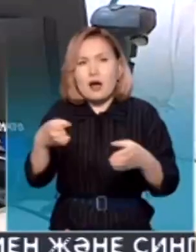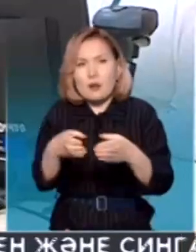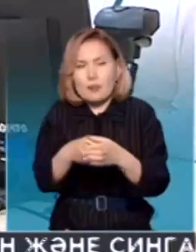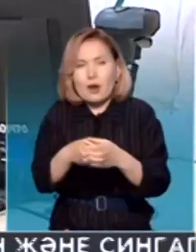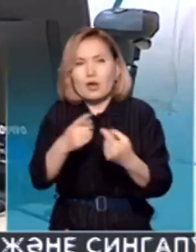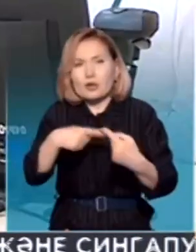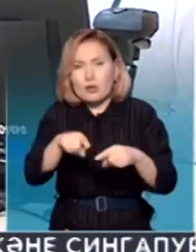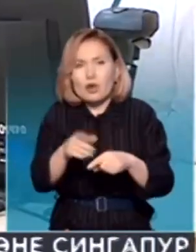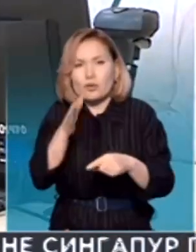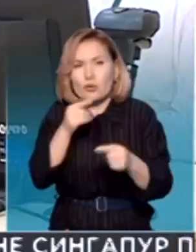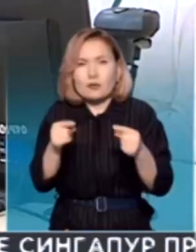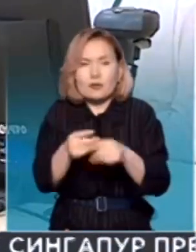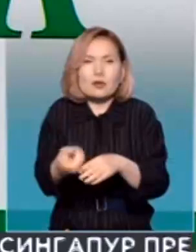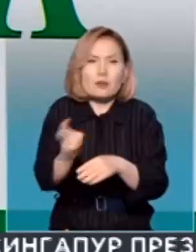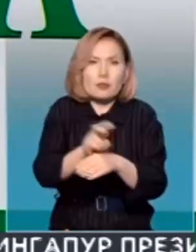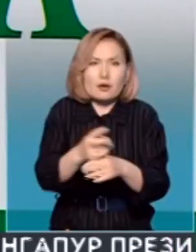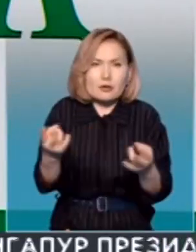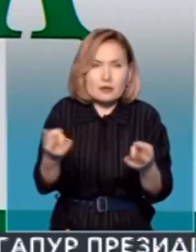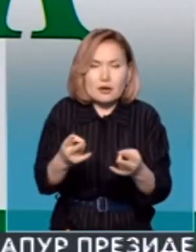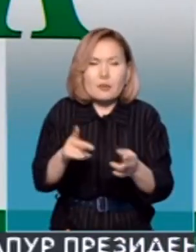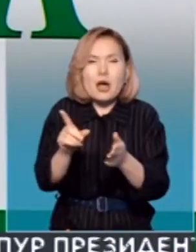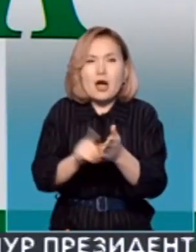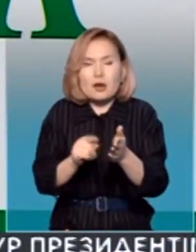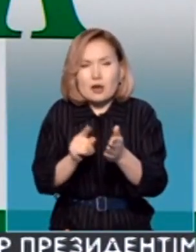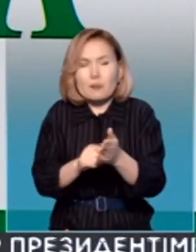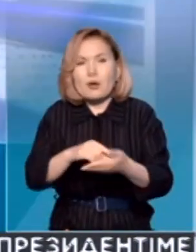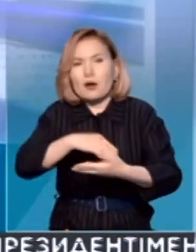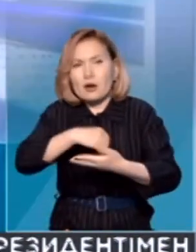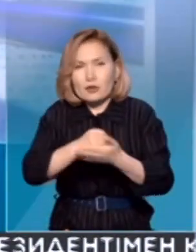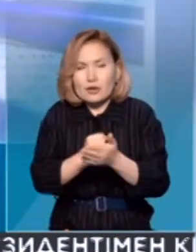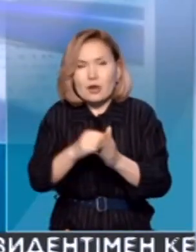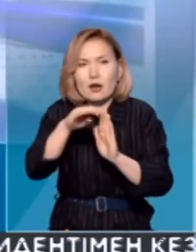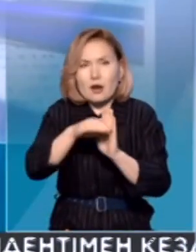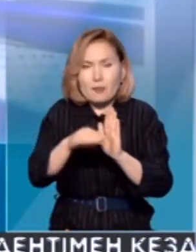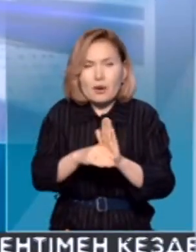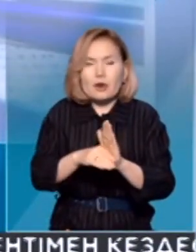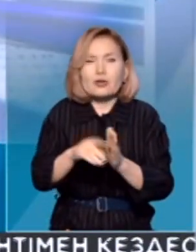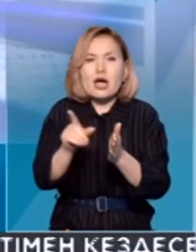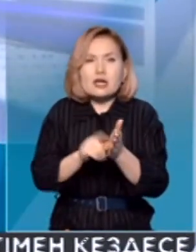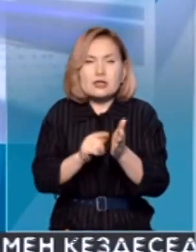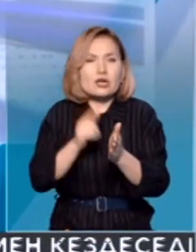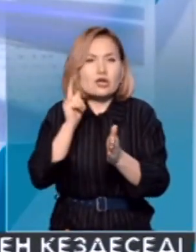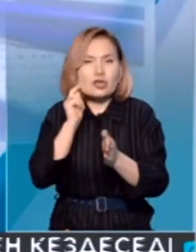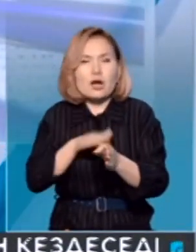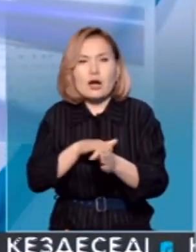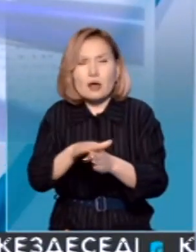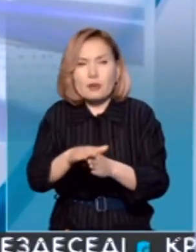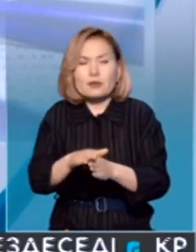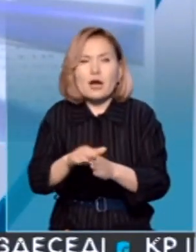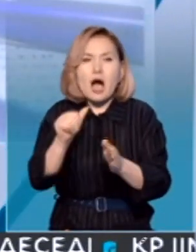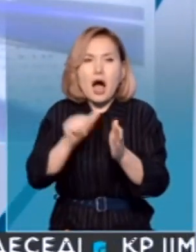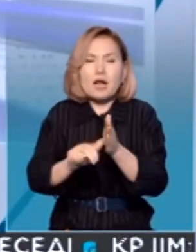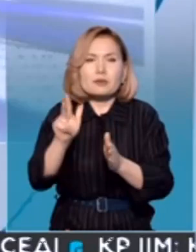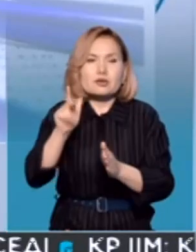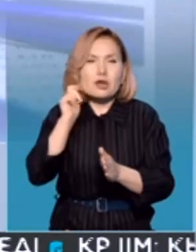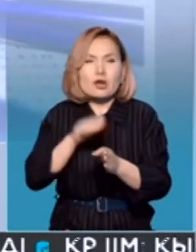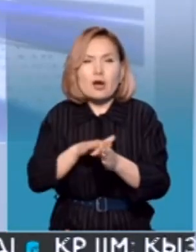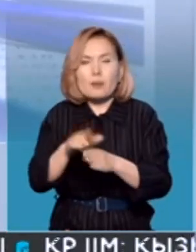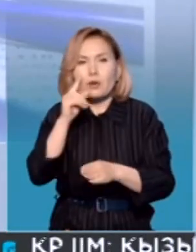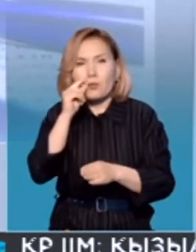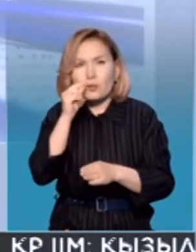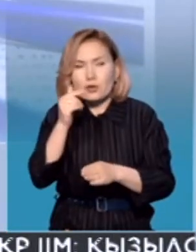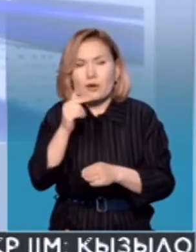бөлімшелеріне уақытылы жүгіну керек. Зейнетақы төлемдерін бекітілген кесте бойынша зейнет жасындағы, яғни 63 жасқа толған ер